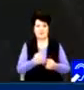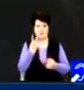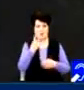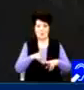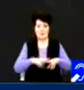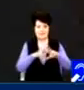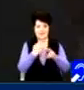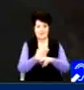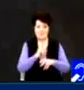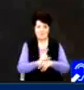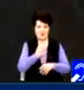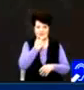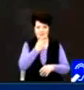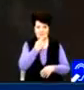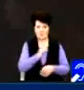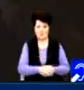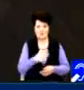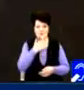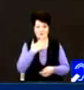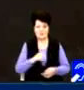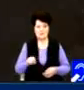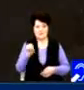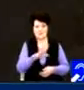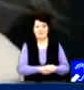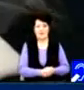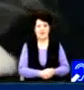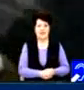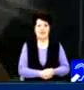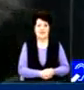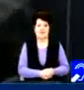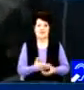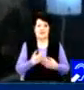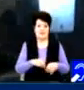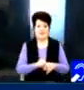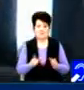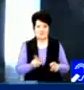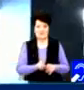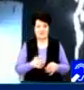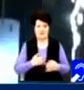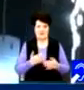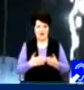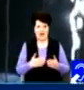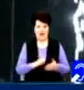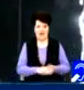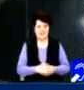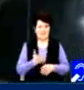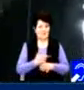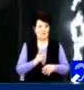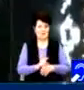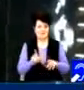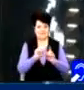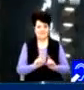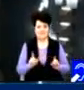stele foarte frumos eu am colindat mult prin Europa dar nu mă gândeam că avem așa ceva la noi acasă o să caut foarte mult să